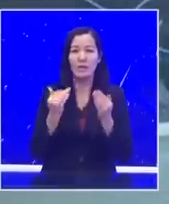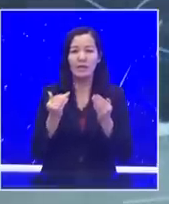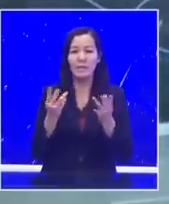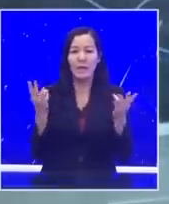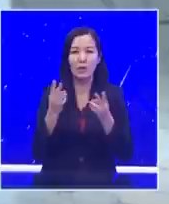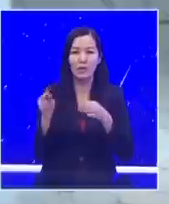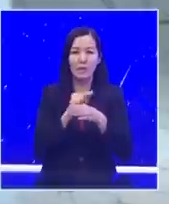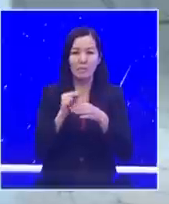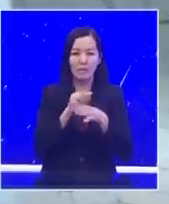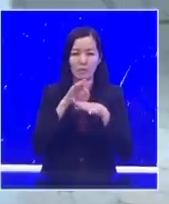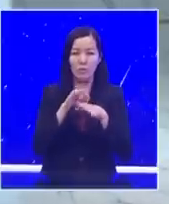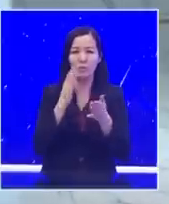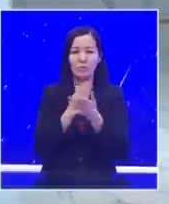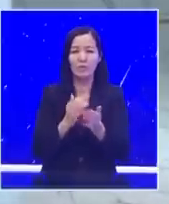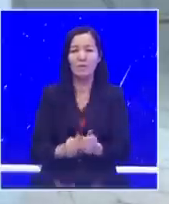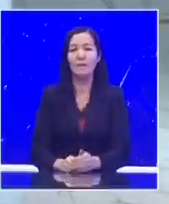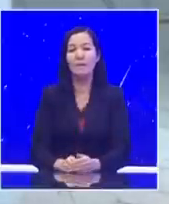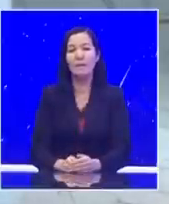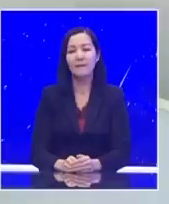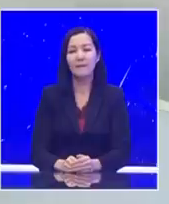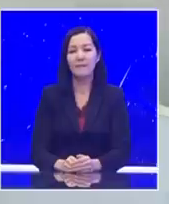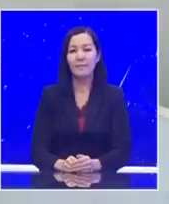қазір тиісті ем-домдарын алып жатыр.